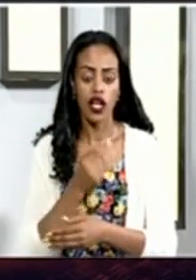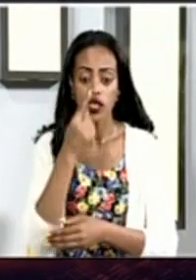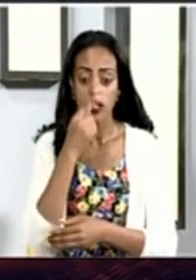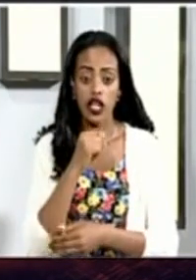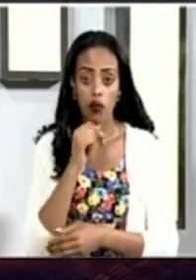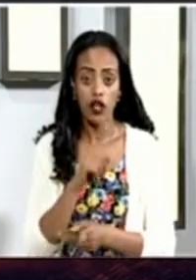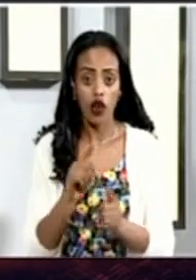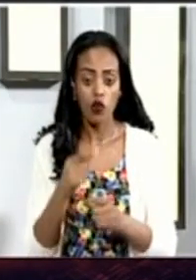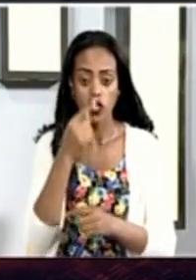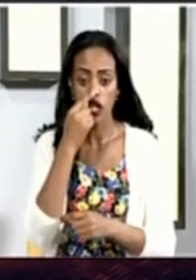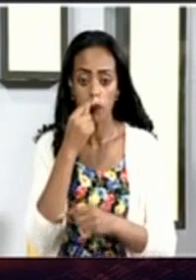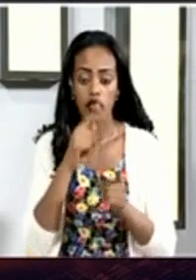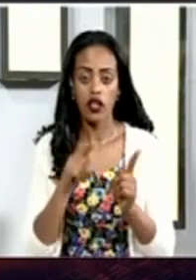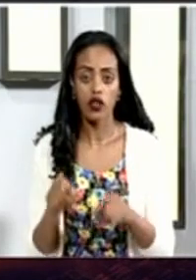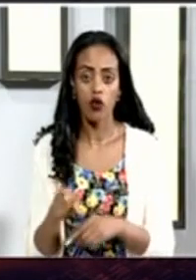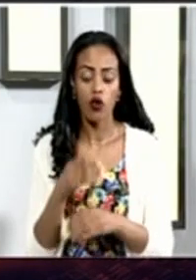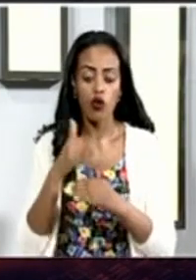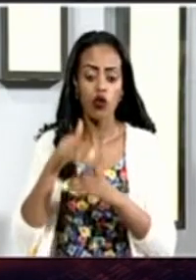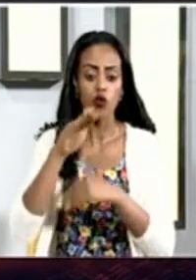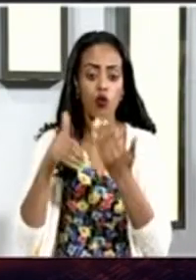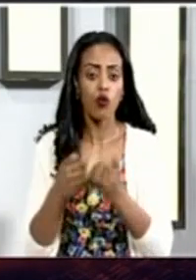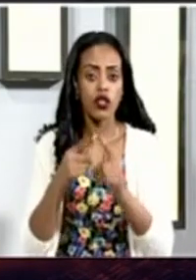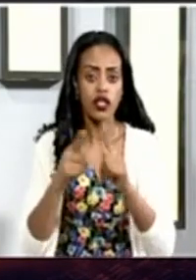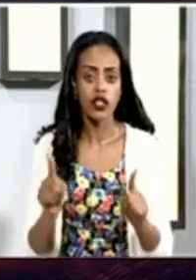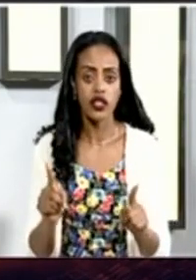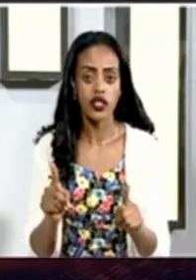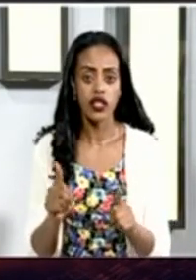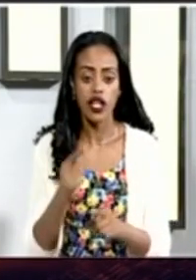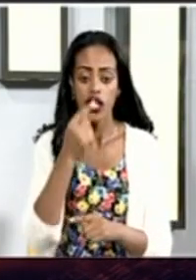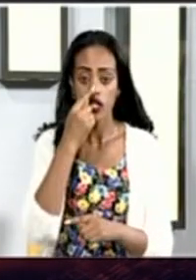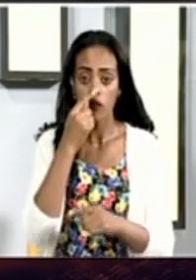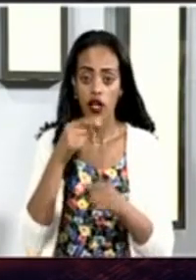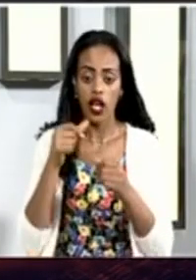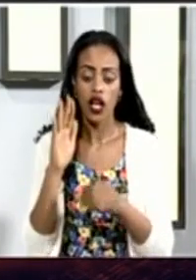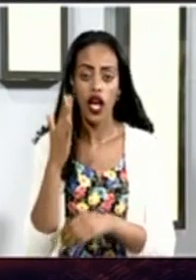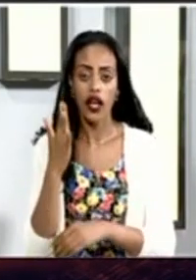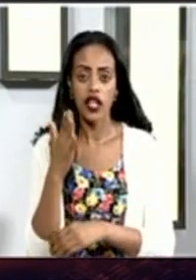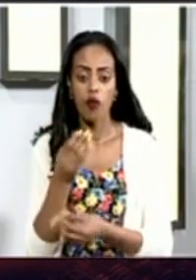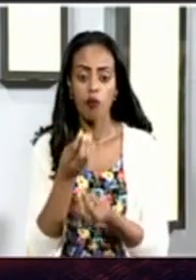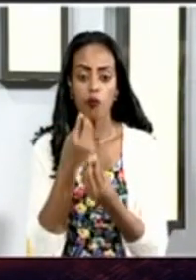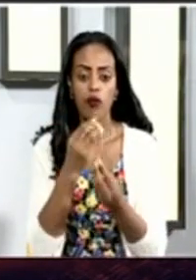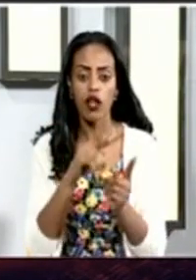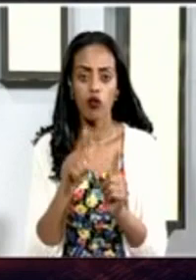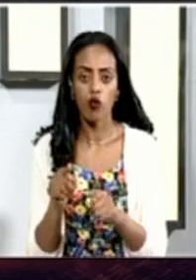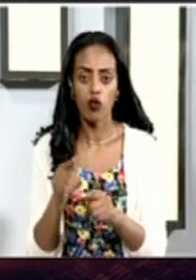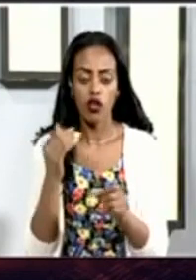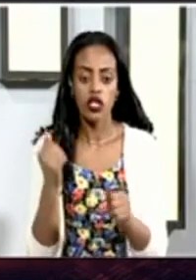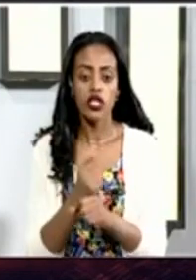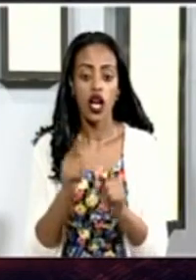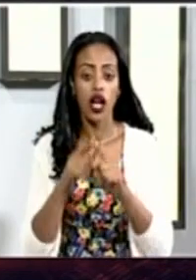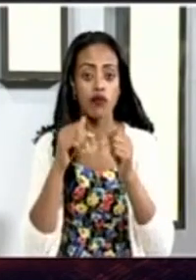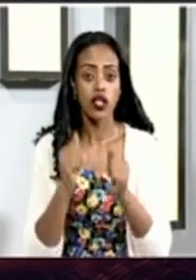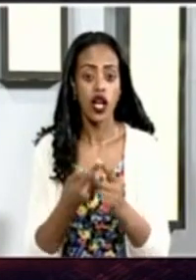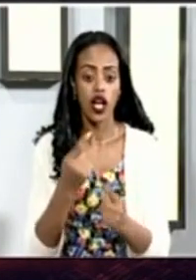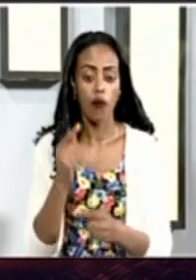نايون كلام ده لعله كله جن زي لما نايم عينت مبتهاتون سرحهم كام